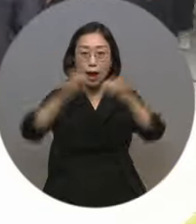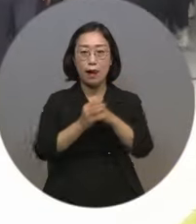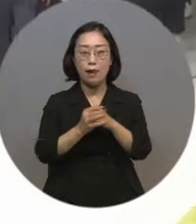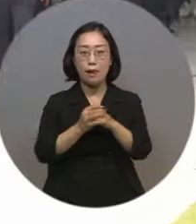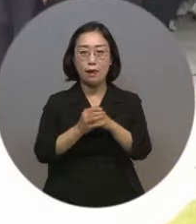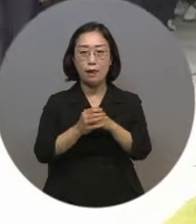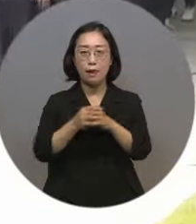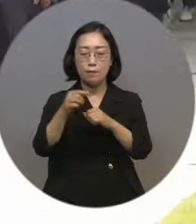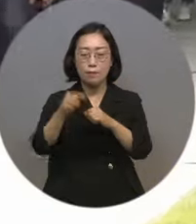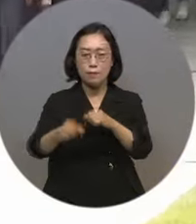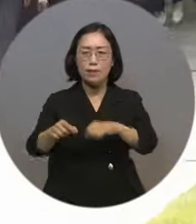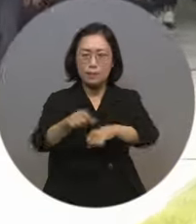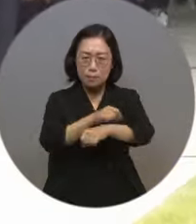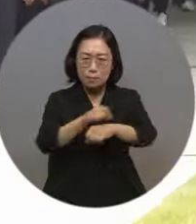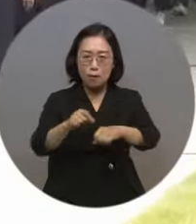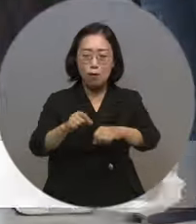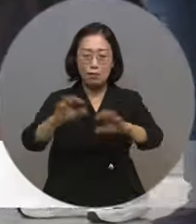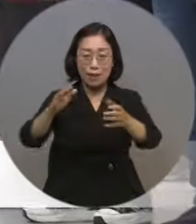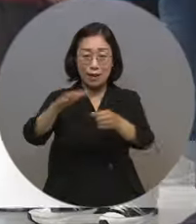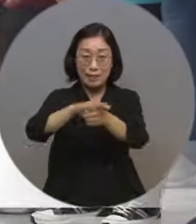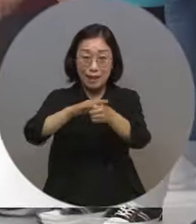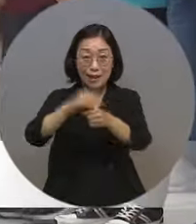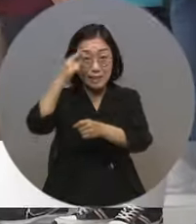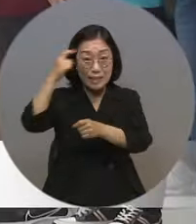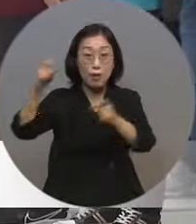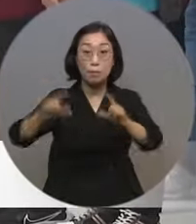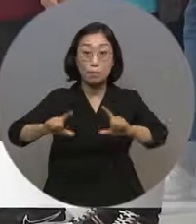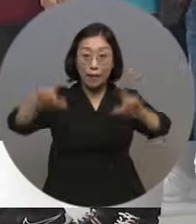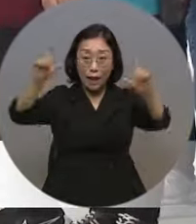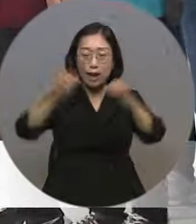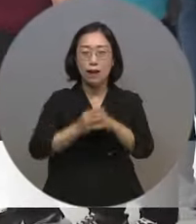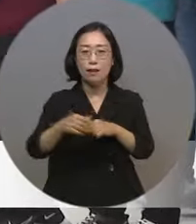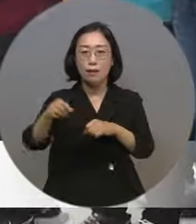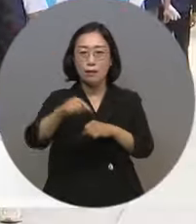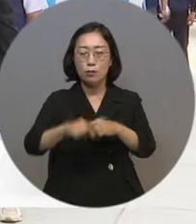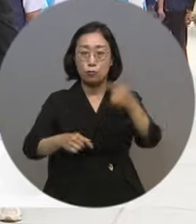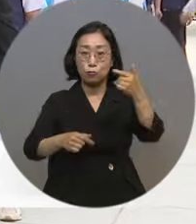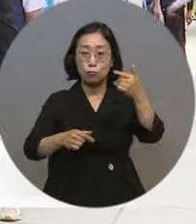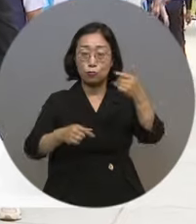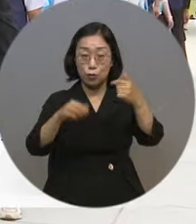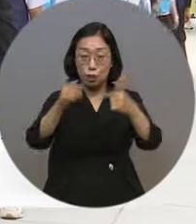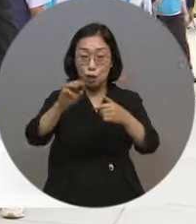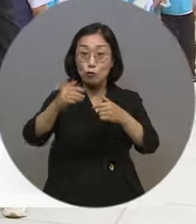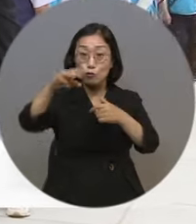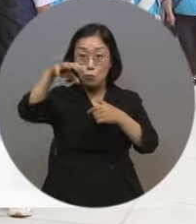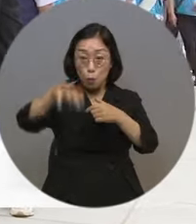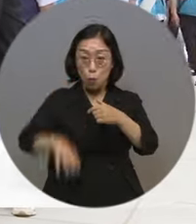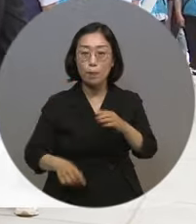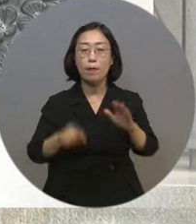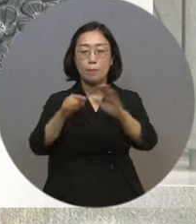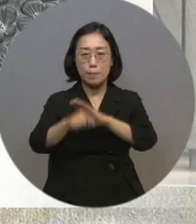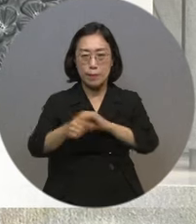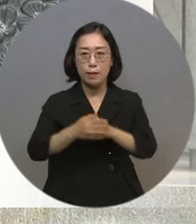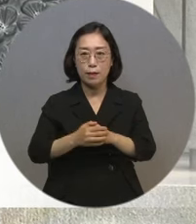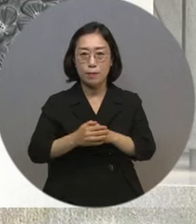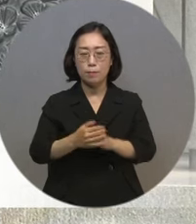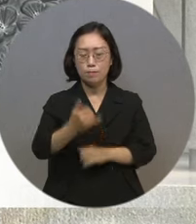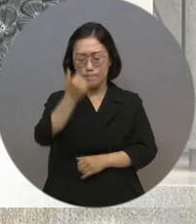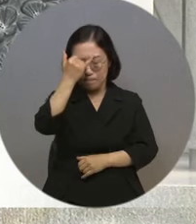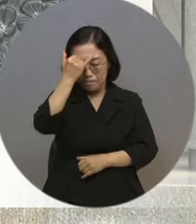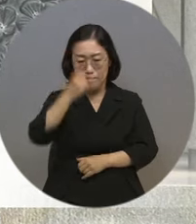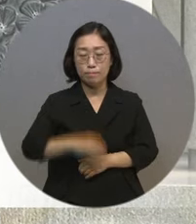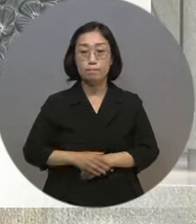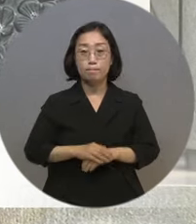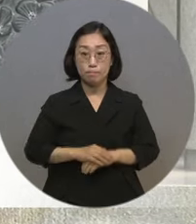호국보훈의 달을 맞이해 대전 충남 재향군인회에서 국립대전현충원을 방문하여 현충탑 참배 후